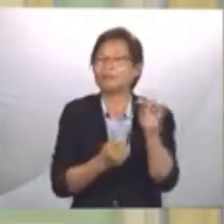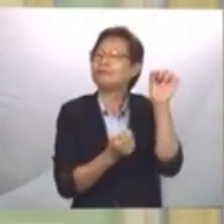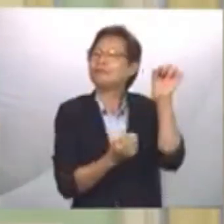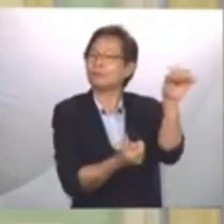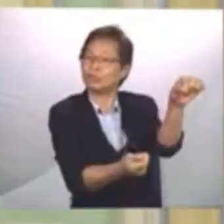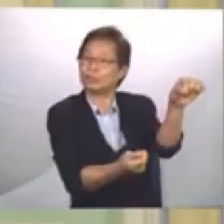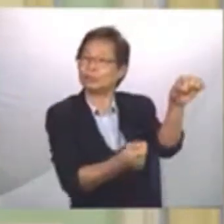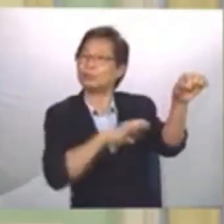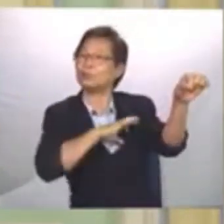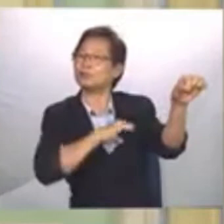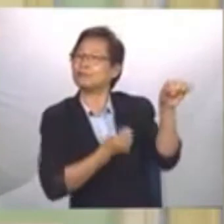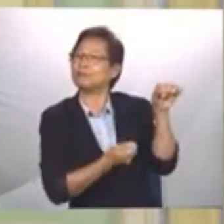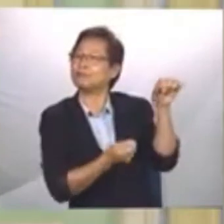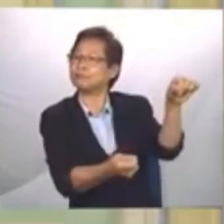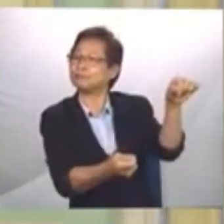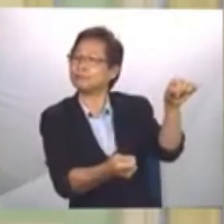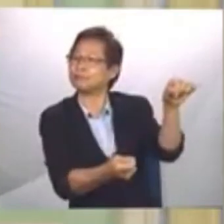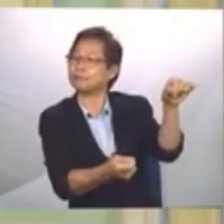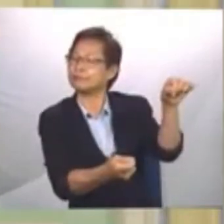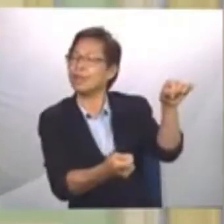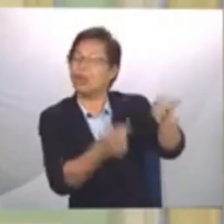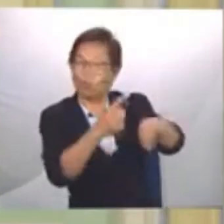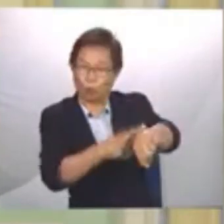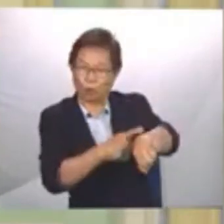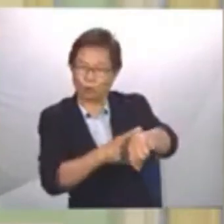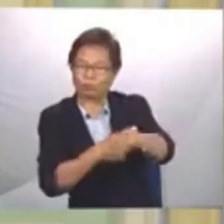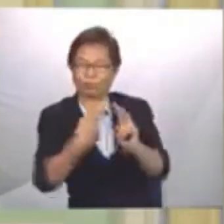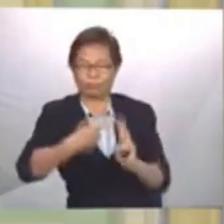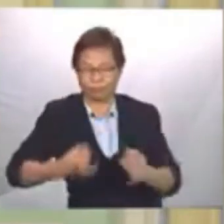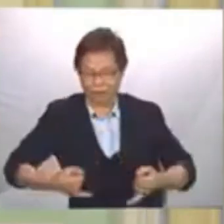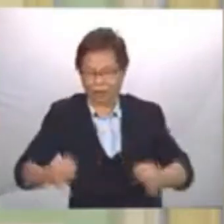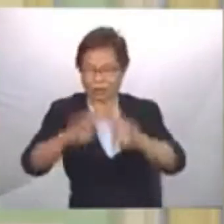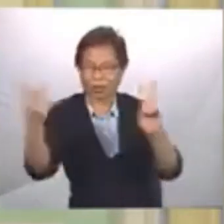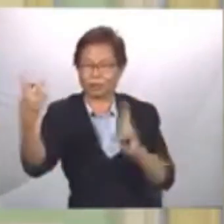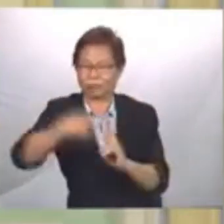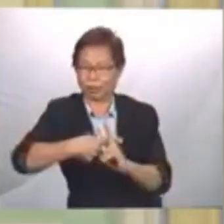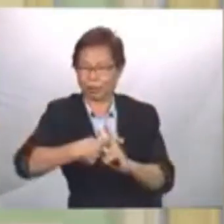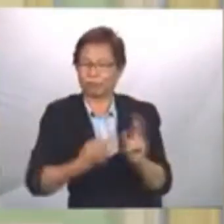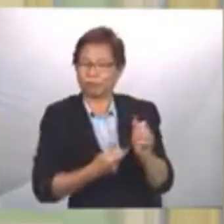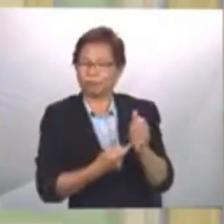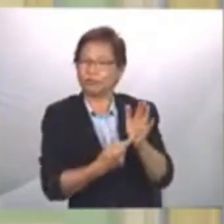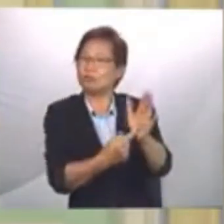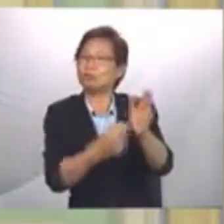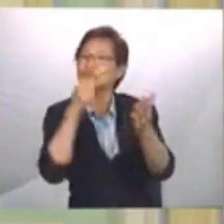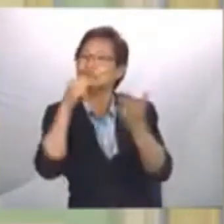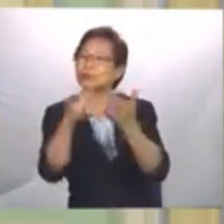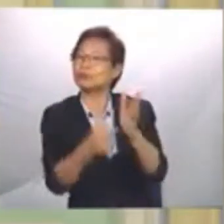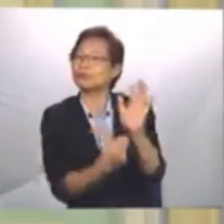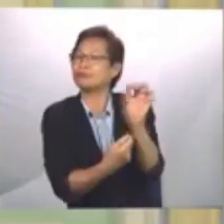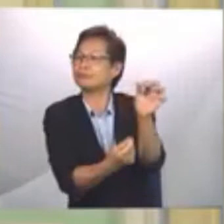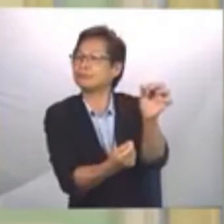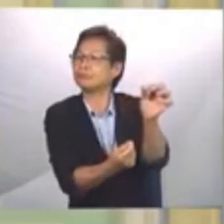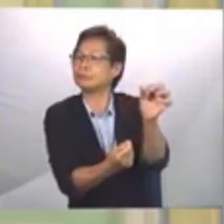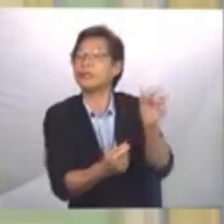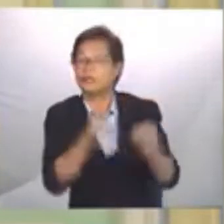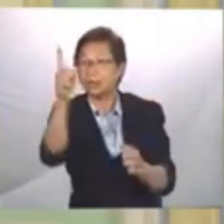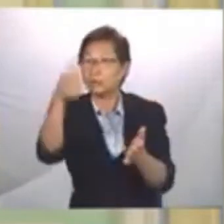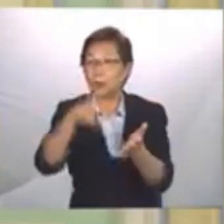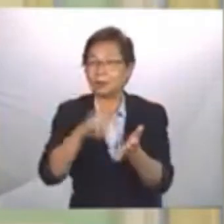kepada pihak polis sewaktu ada sekatan jalan raya dan sebagainya. Satu lagi yang kita lihat